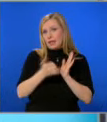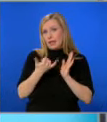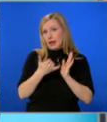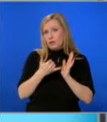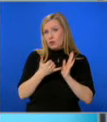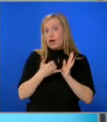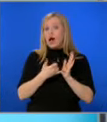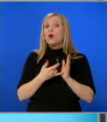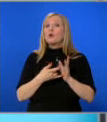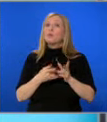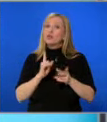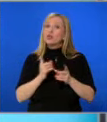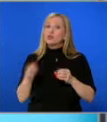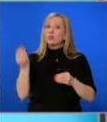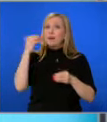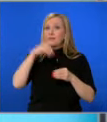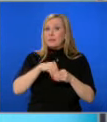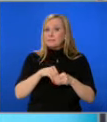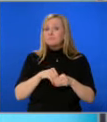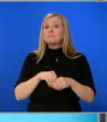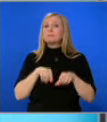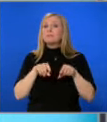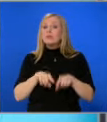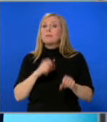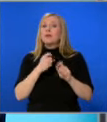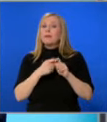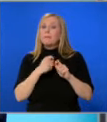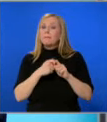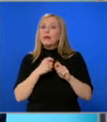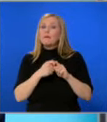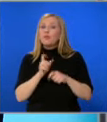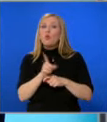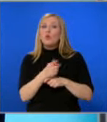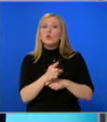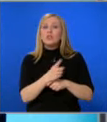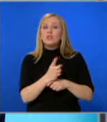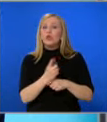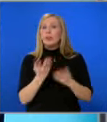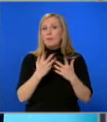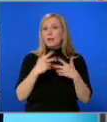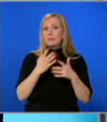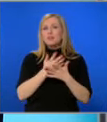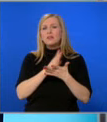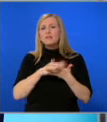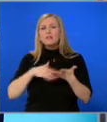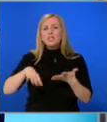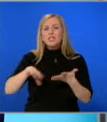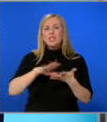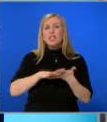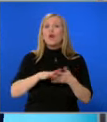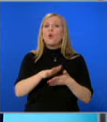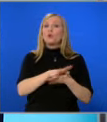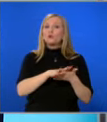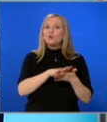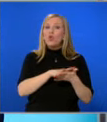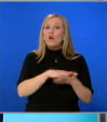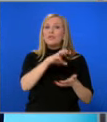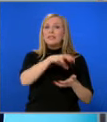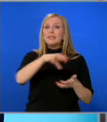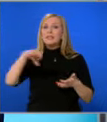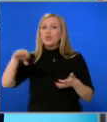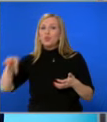ми позволите само да добавя, има разработен координационен механизъм между всички основни институции, как да се